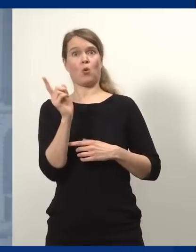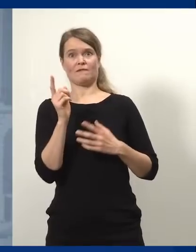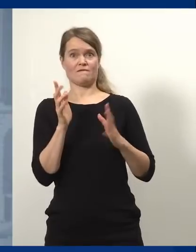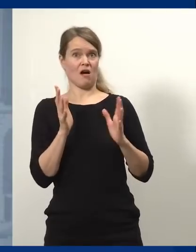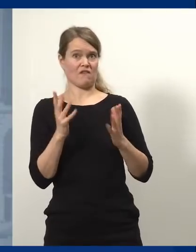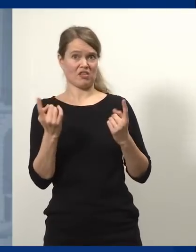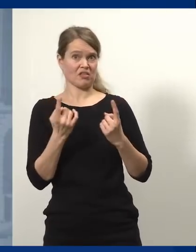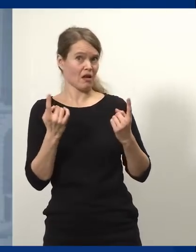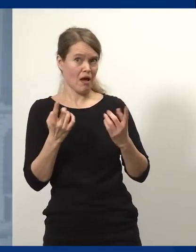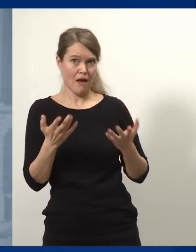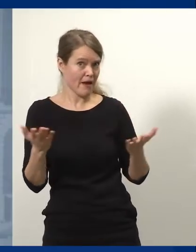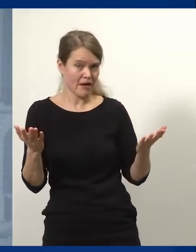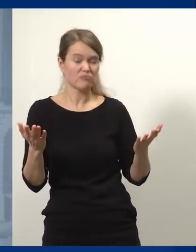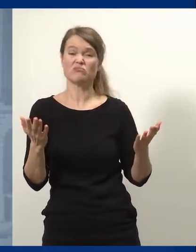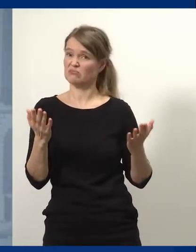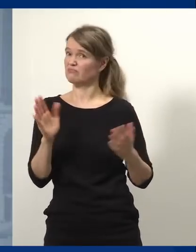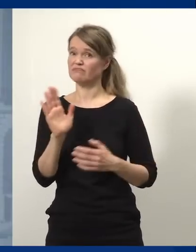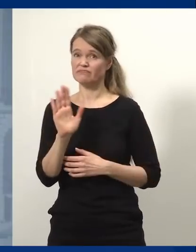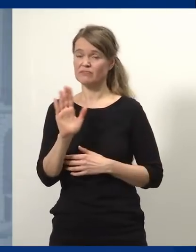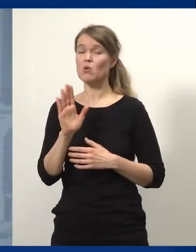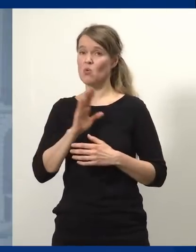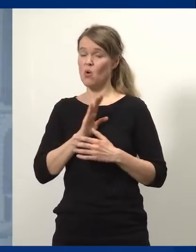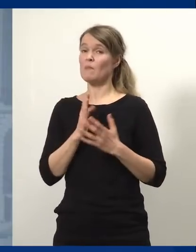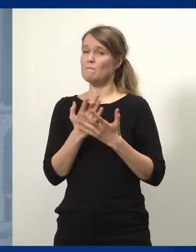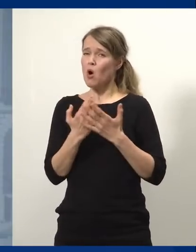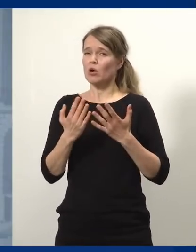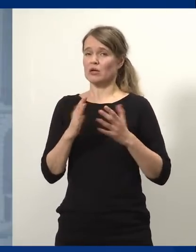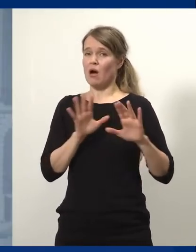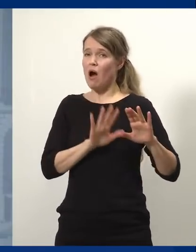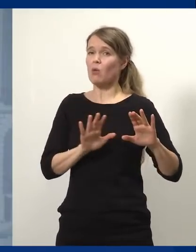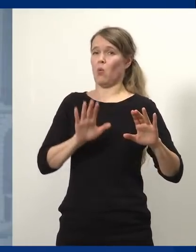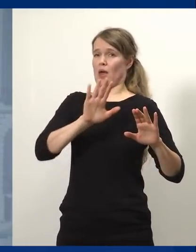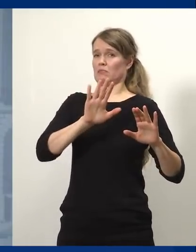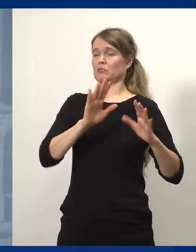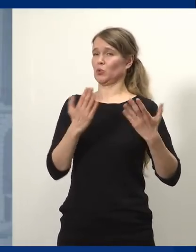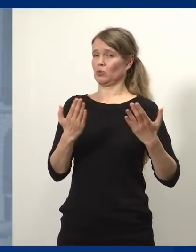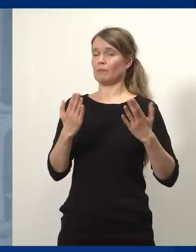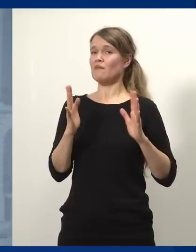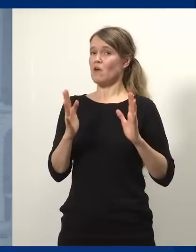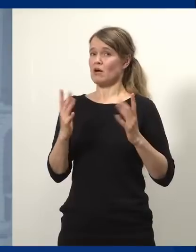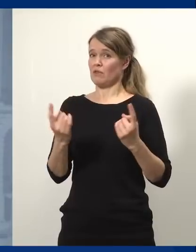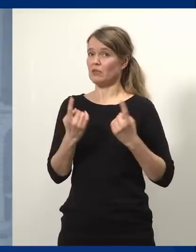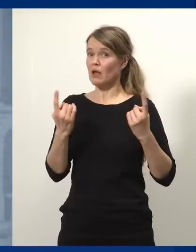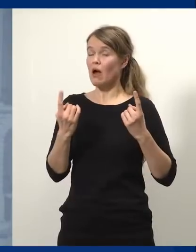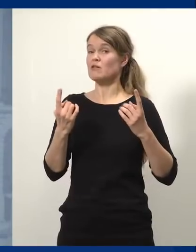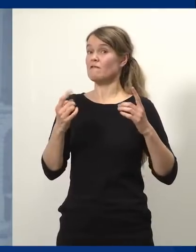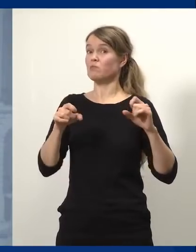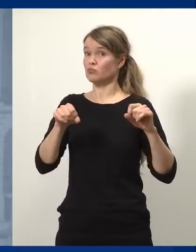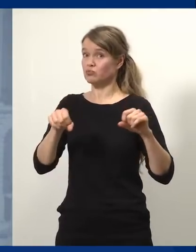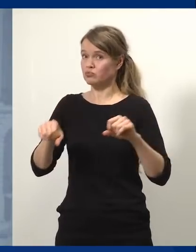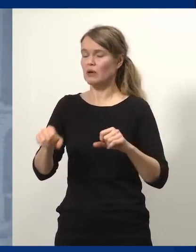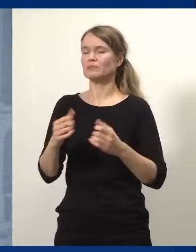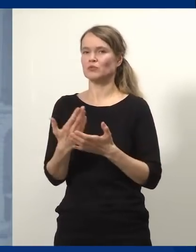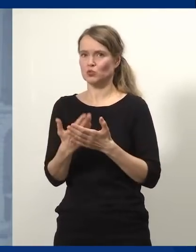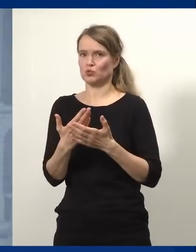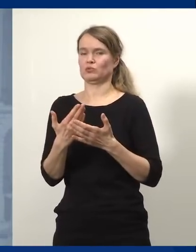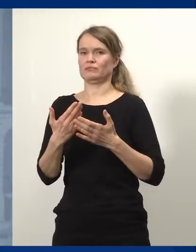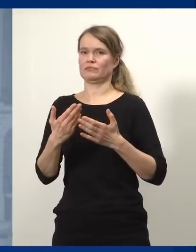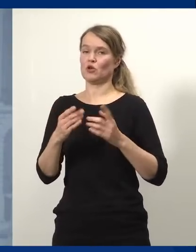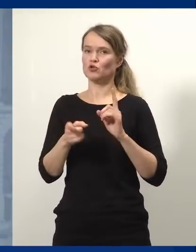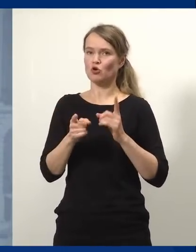on. Useilla alueilla tilanne on vakava ja pahenemassa, ja sen vuoksi tämä sulkutila on kaikilla leviämis-